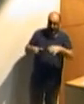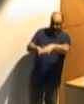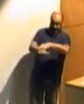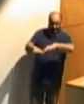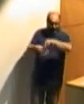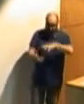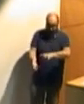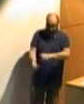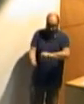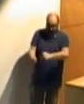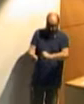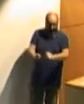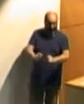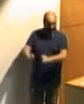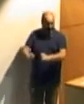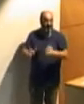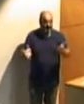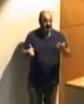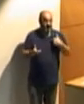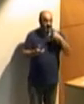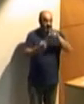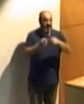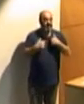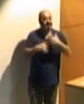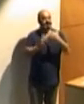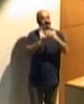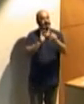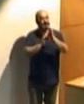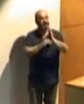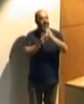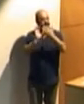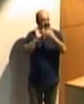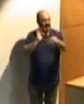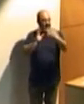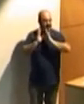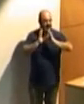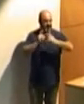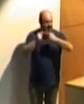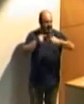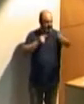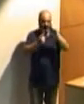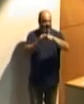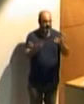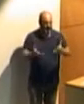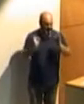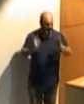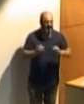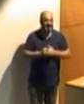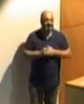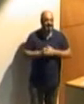de cette de cette intervention sera de parler du